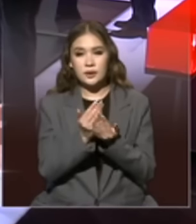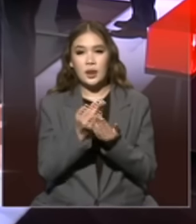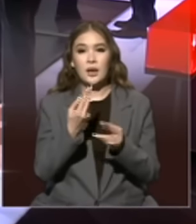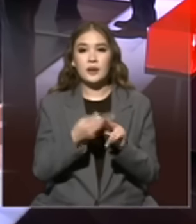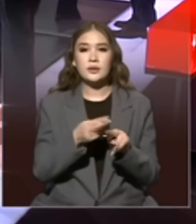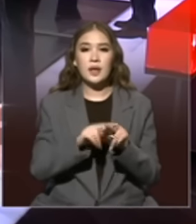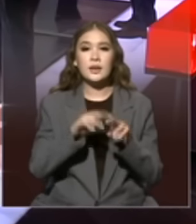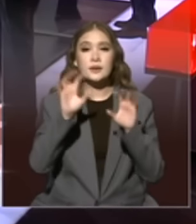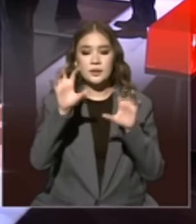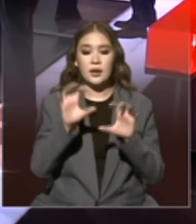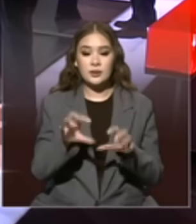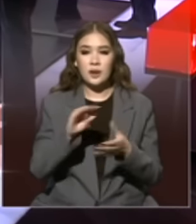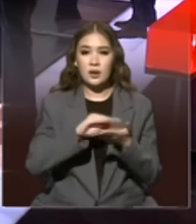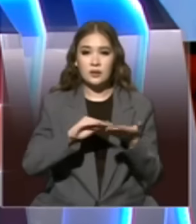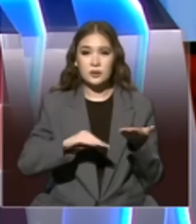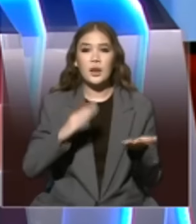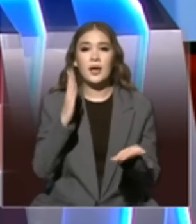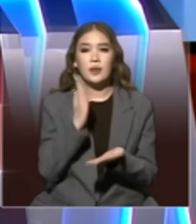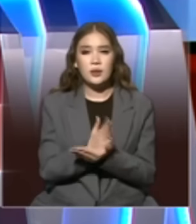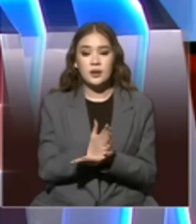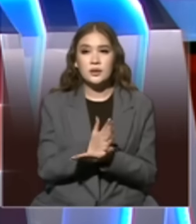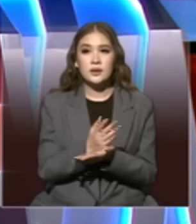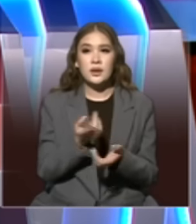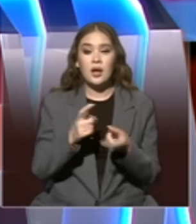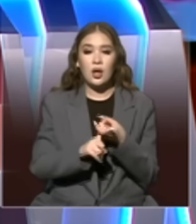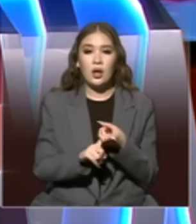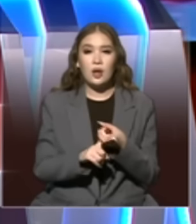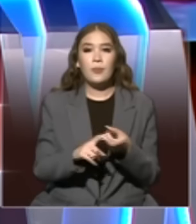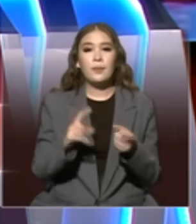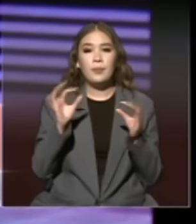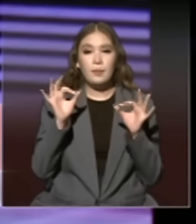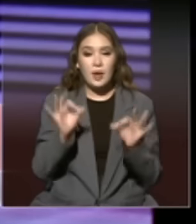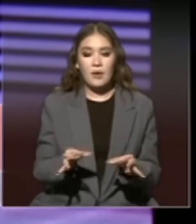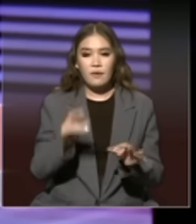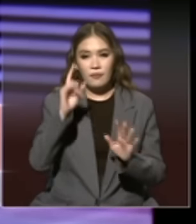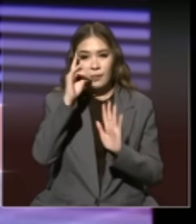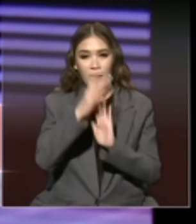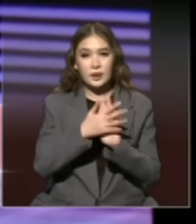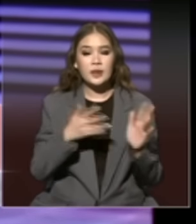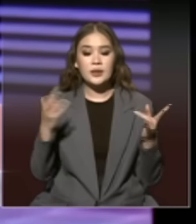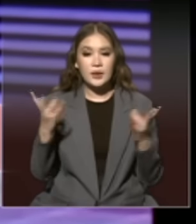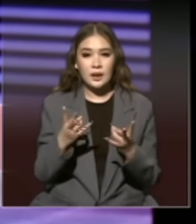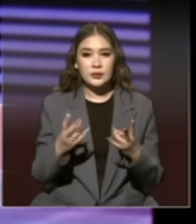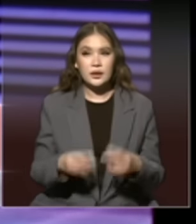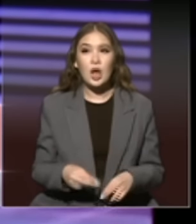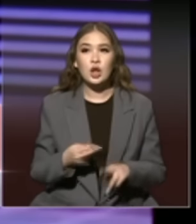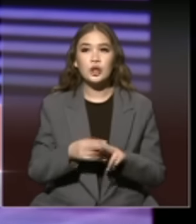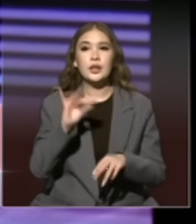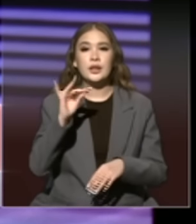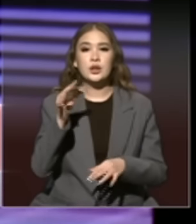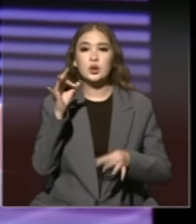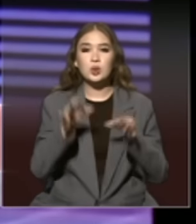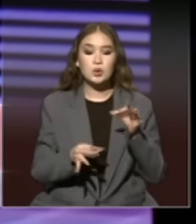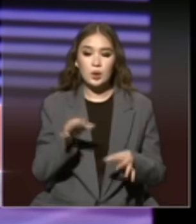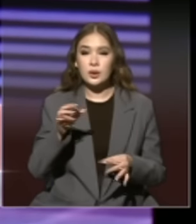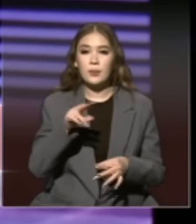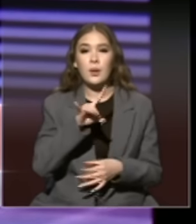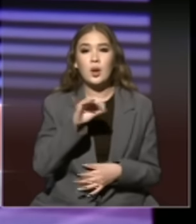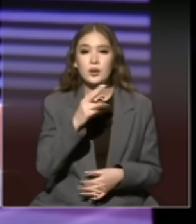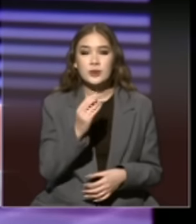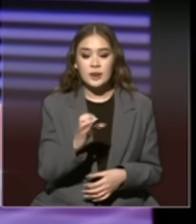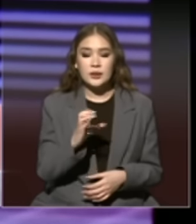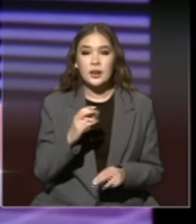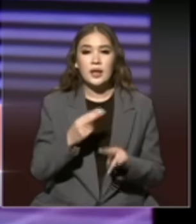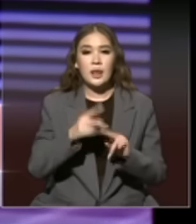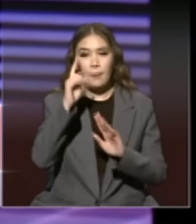көрсетілген талаптар бар ғой. Біз осыны дұрыс түсінуіміз керек. Екіншіден сот процесі деген бұл енді түсінікті, ал